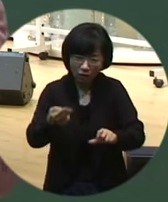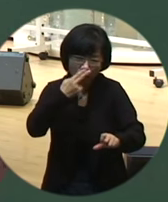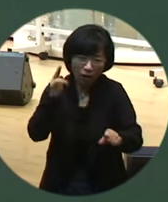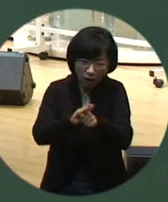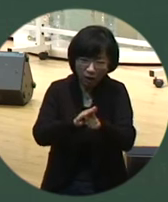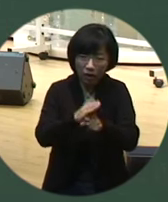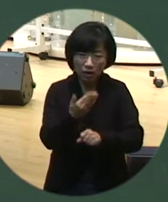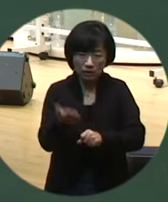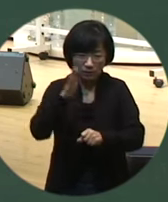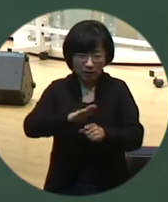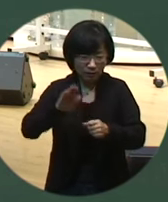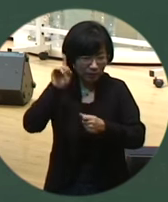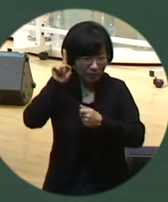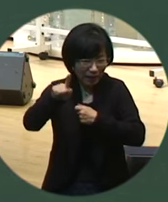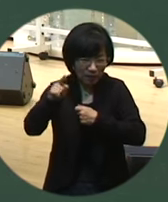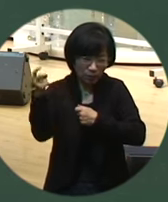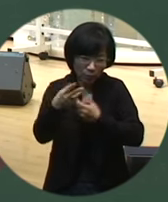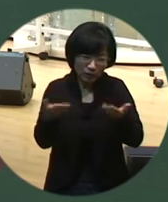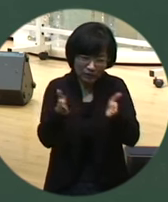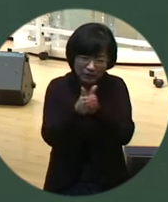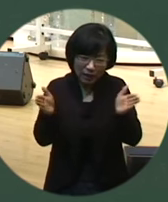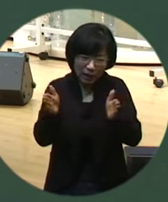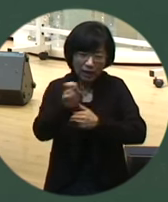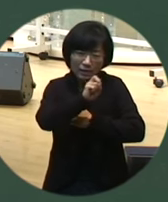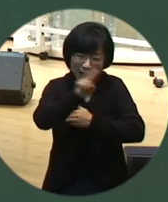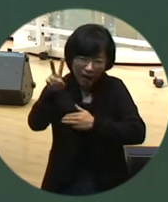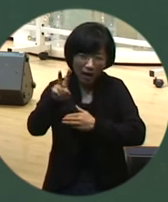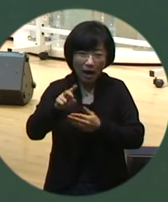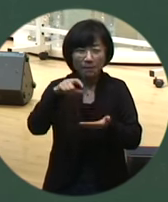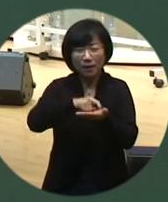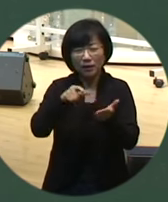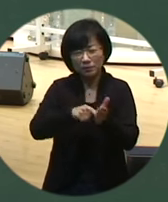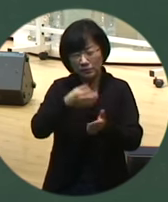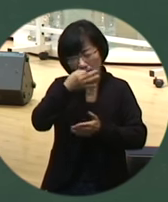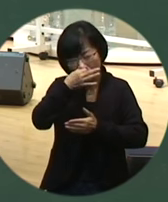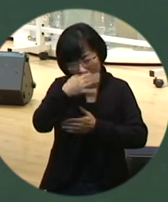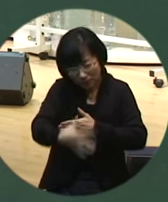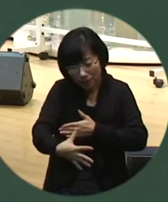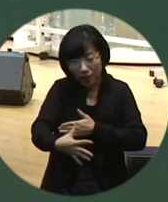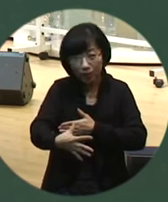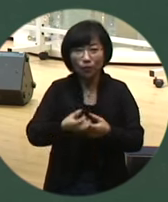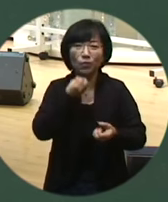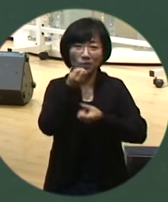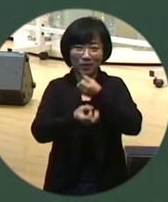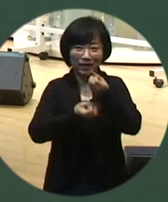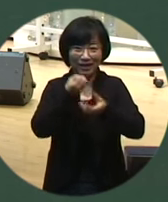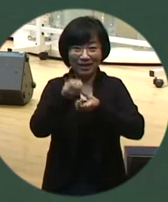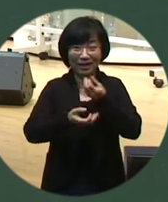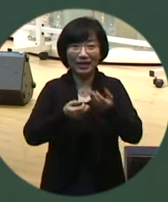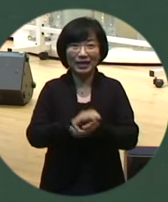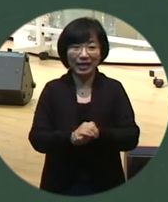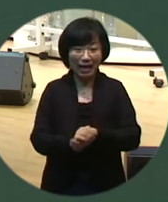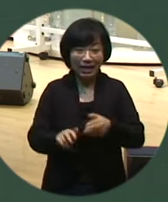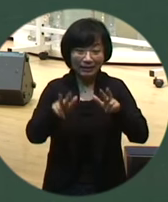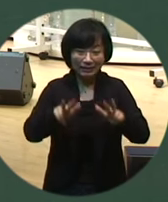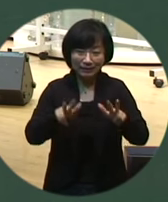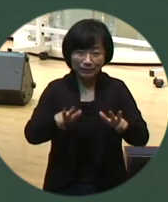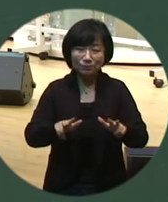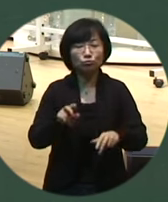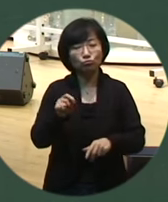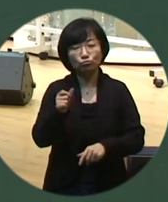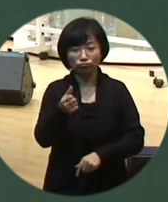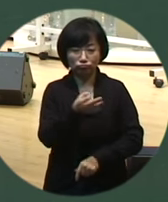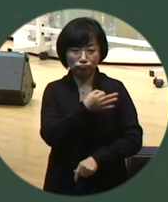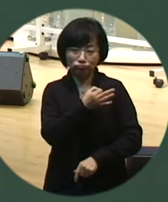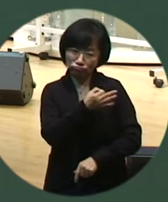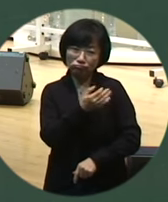her actions. She said even though my son died, I was so desperate I had no choice but to work even then. 네, 지금은 이제 좀 굉장히 안정이 돼 있어요. And now everything